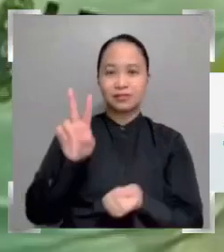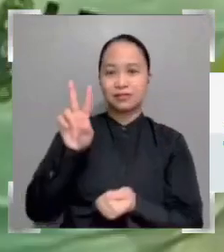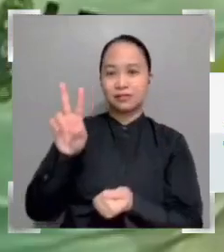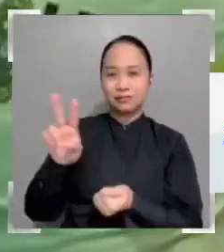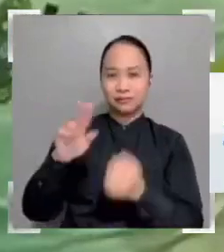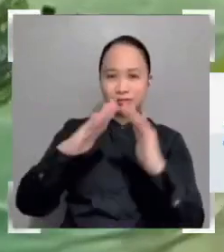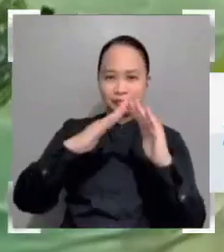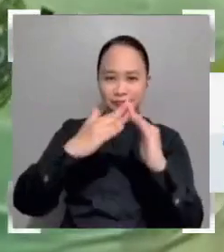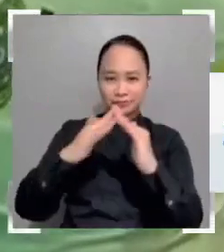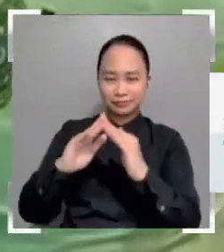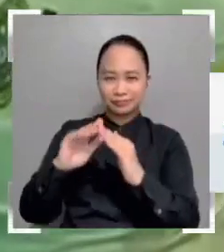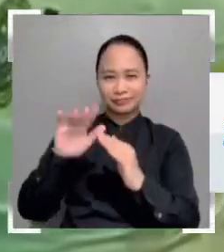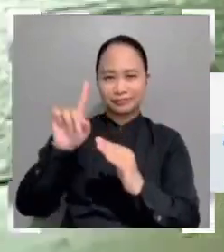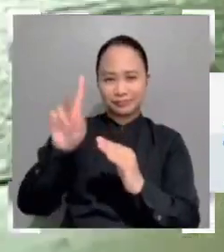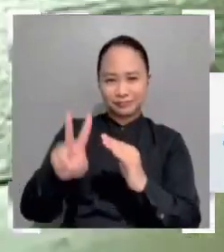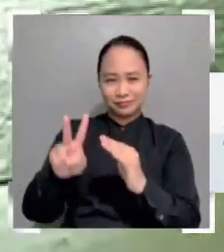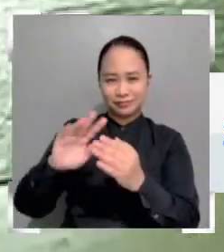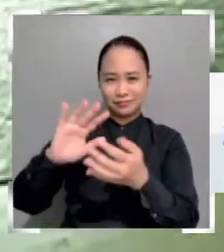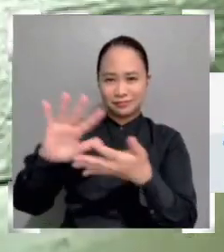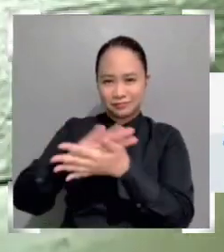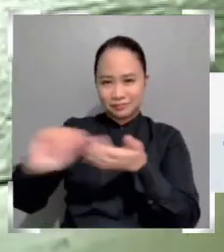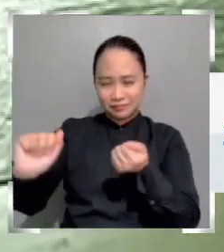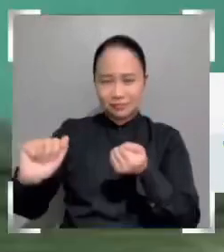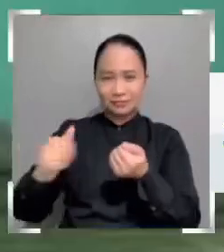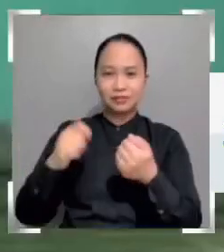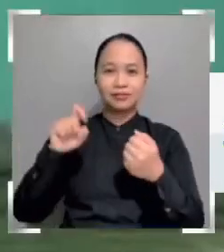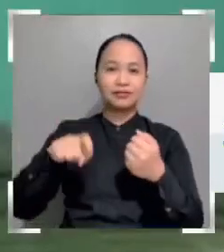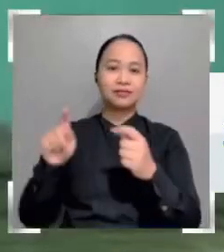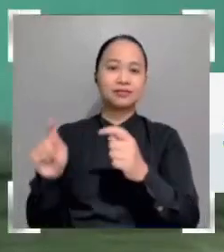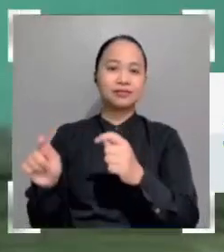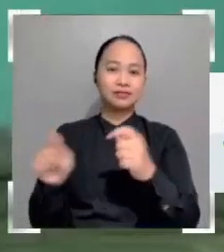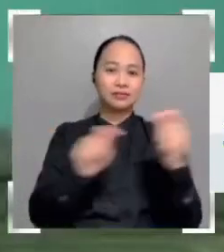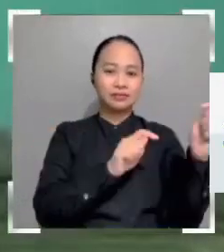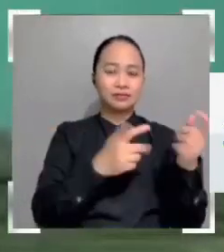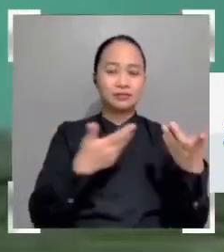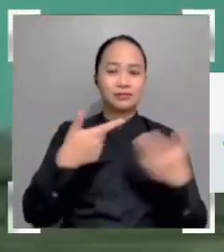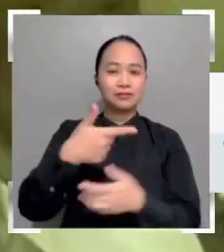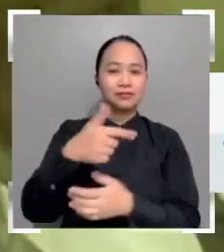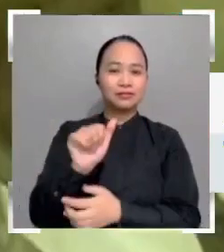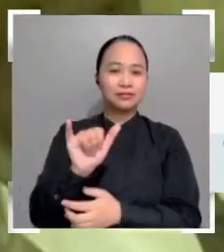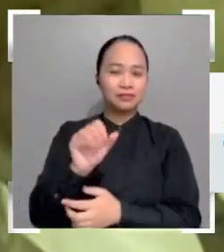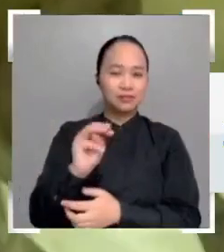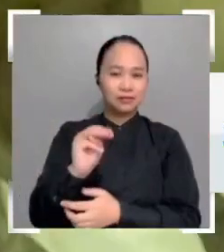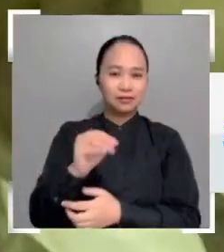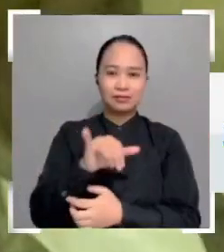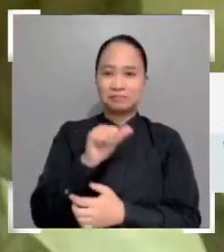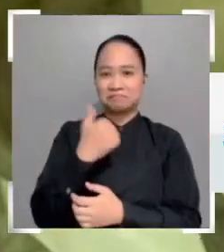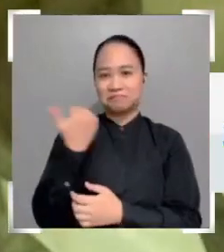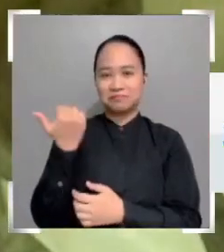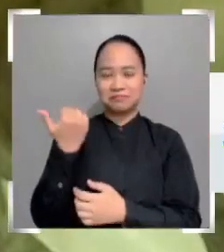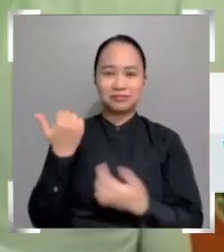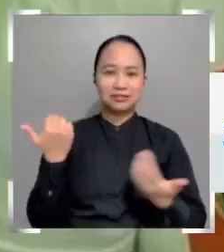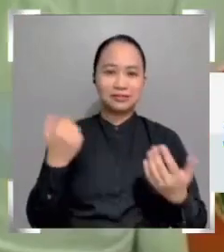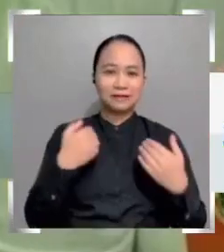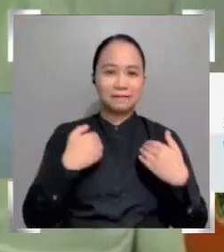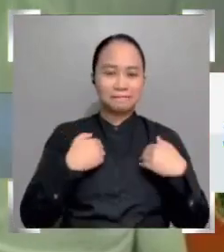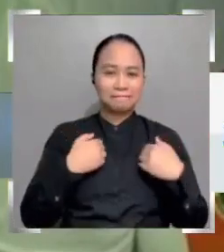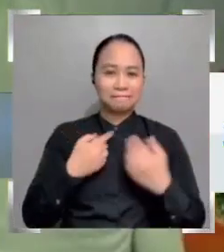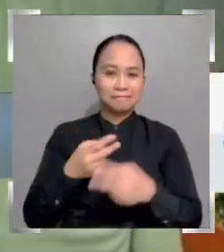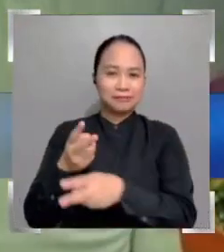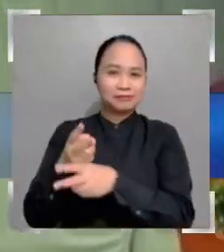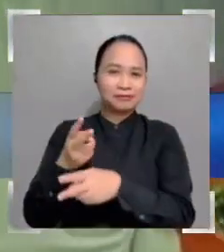mahigit 200 individual, kabilang ang mga pasyenteng naka-confine sa ospital. 2 residente ang nasawi. Ang